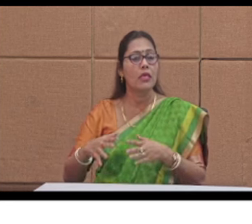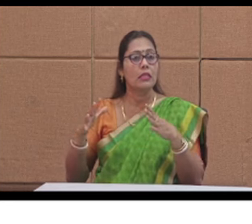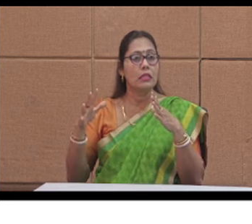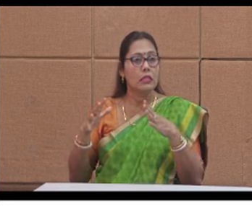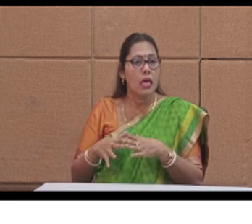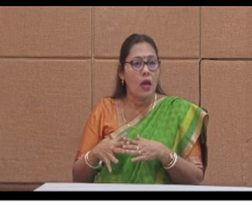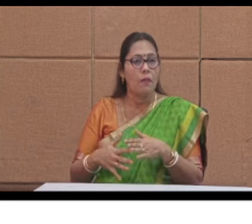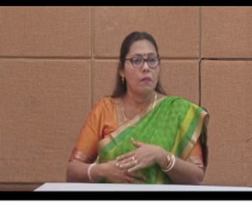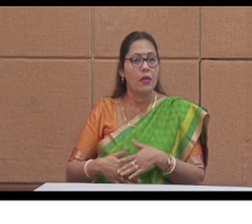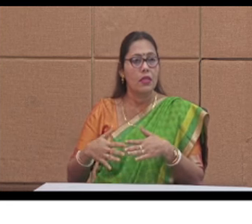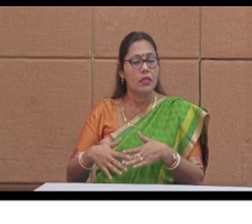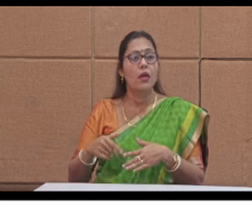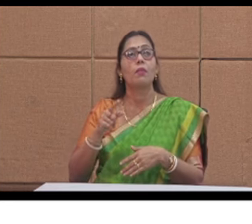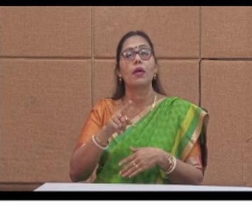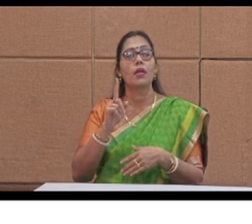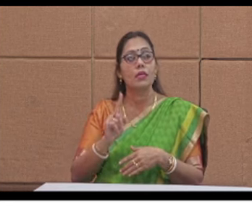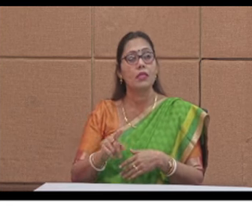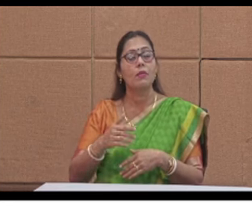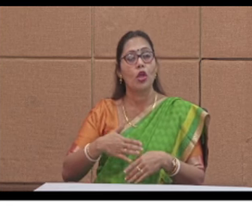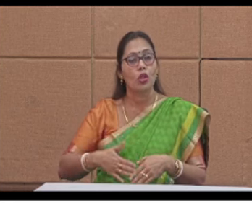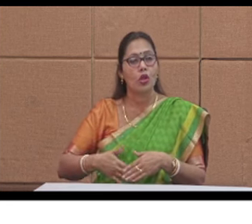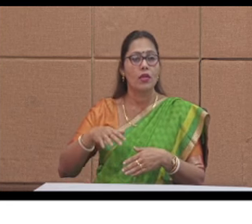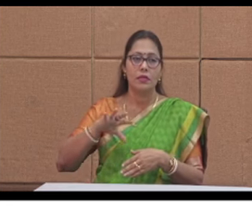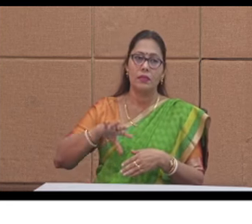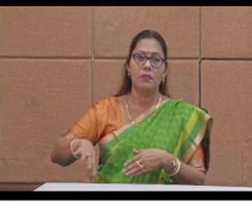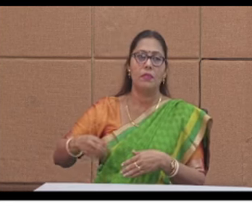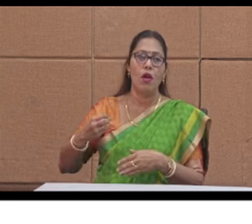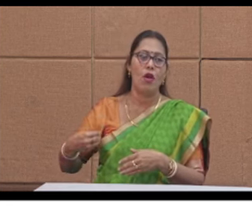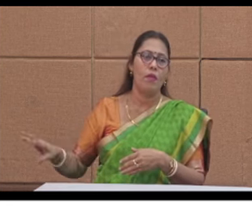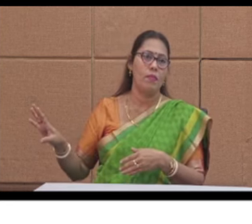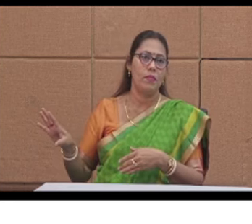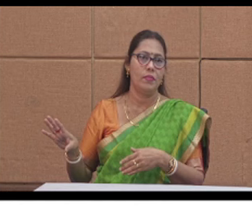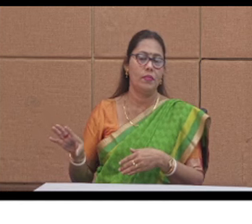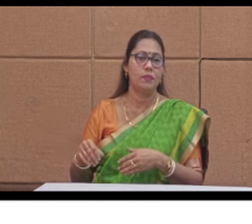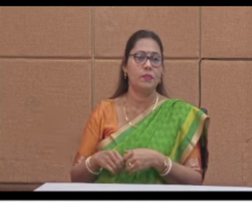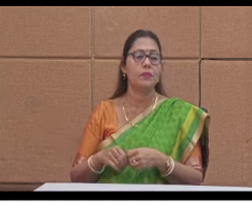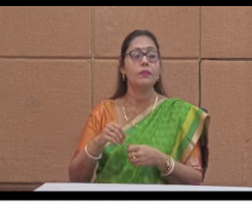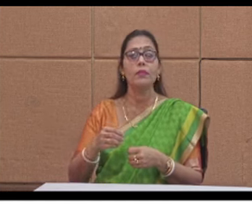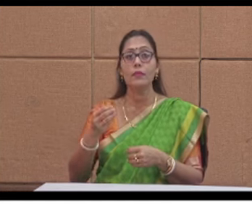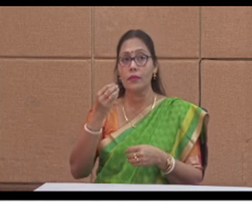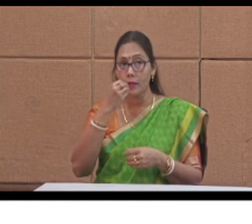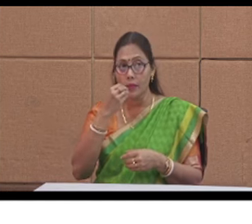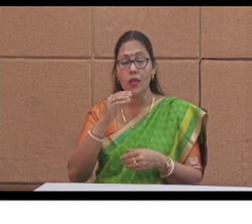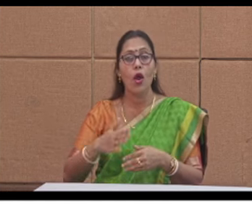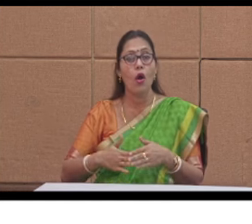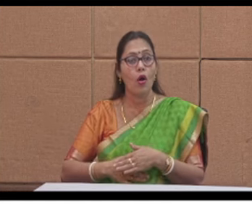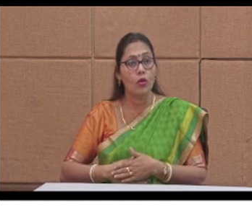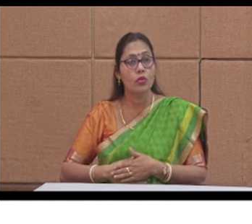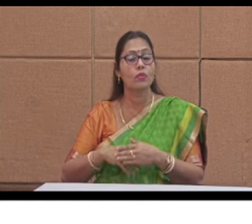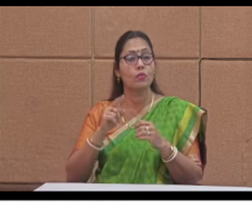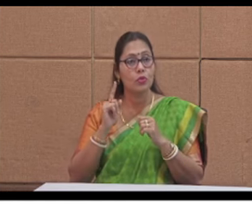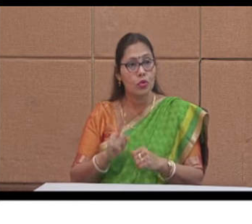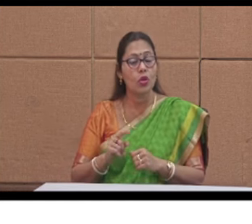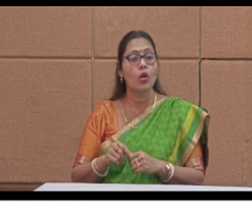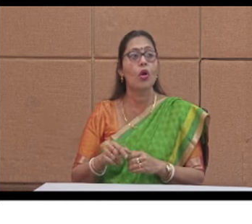চাপ পড়ে এবং তোমাকে এটা দেহ থেকে বার করে দিতে হয় খাদ্য হজম করার